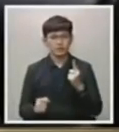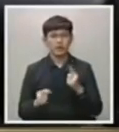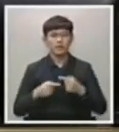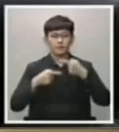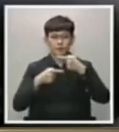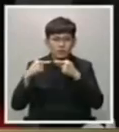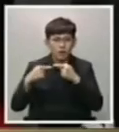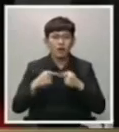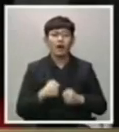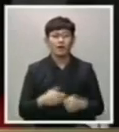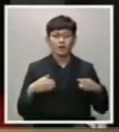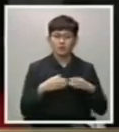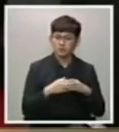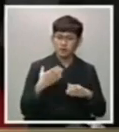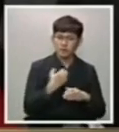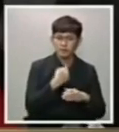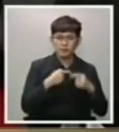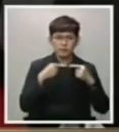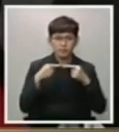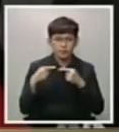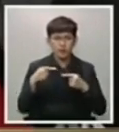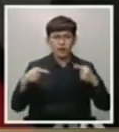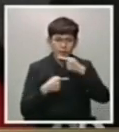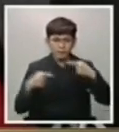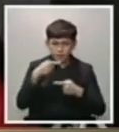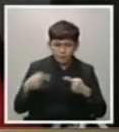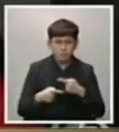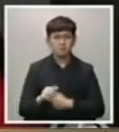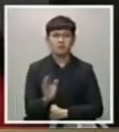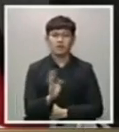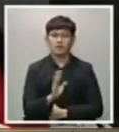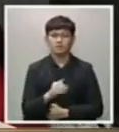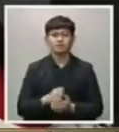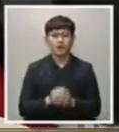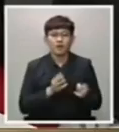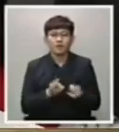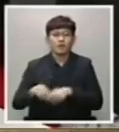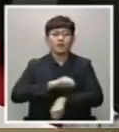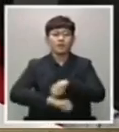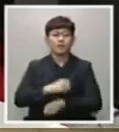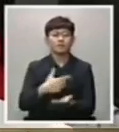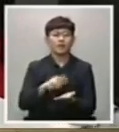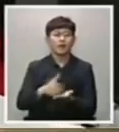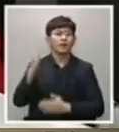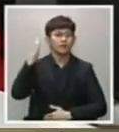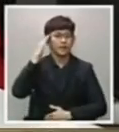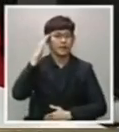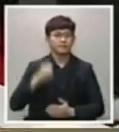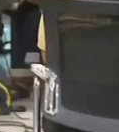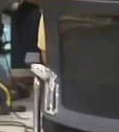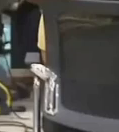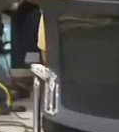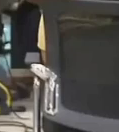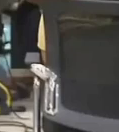ยมีการรายงานสดผ่านสถานีโทรทัศน์ NBT คู่ขนานไปกับเวทีสภาเป็นระยะด้วยค่ะ เอกสิทธิ์คุ้มครองท่านสมา